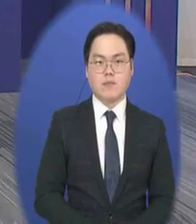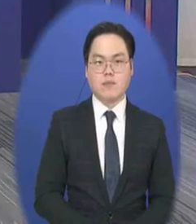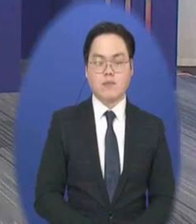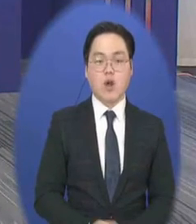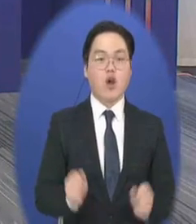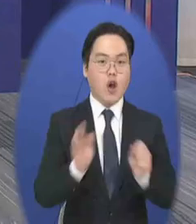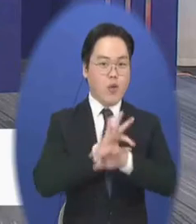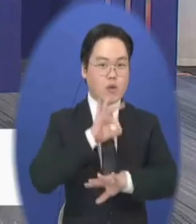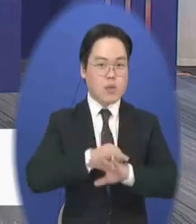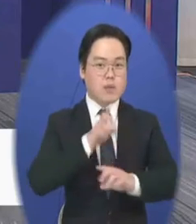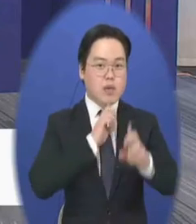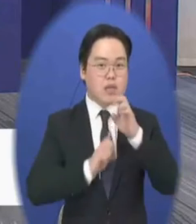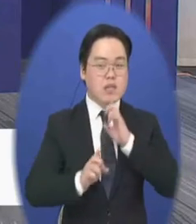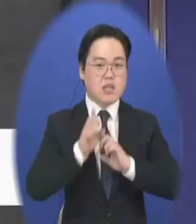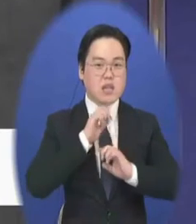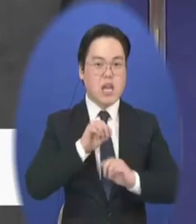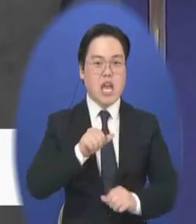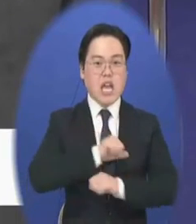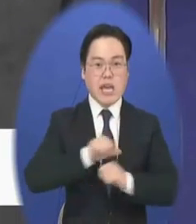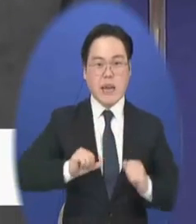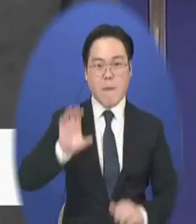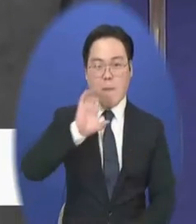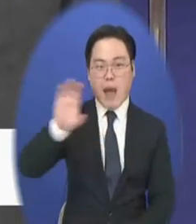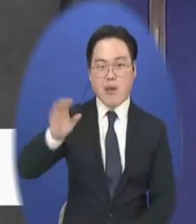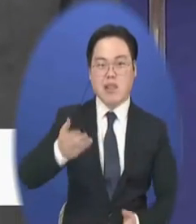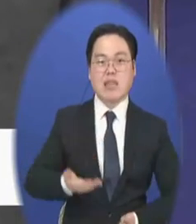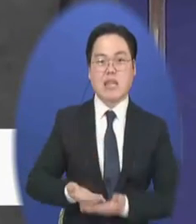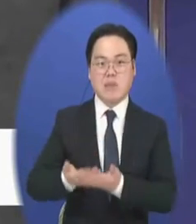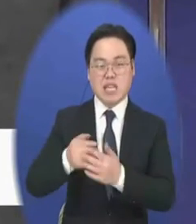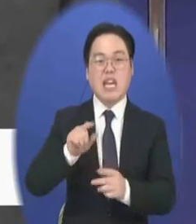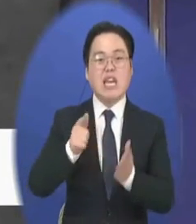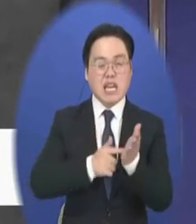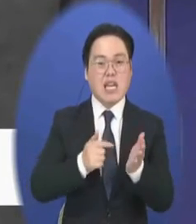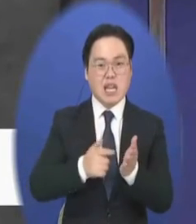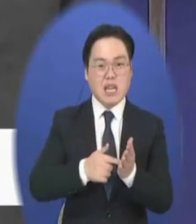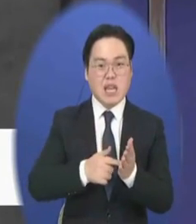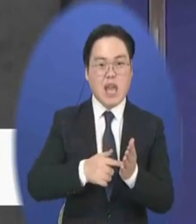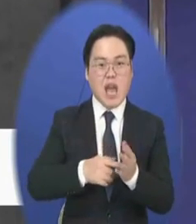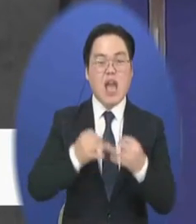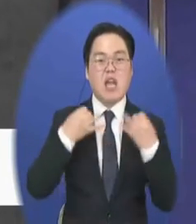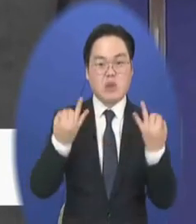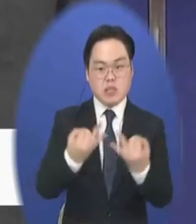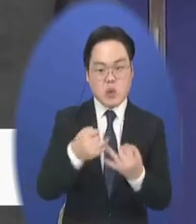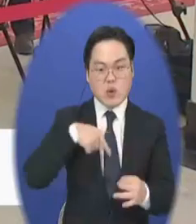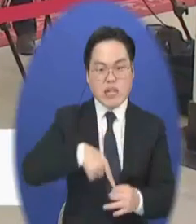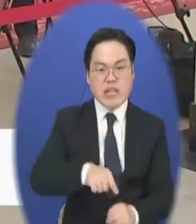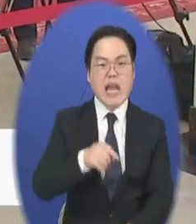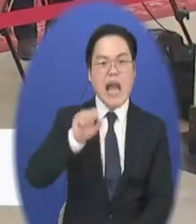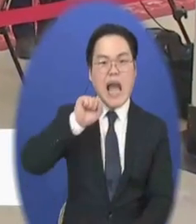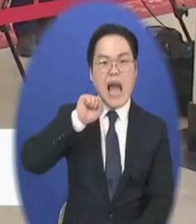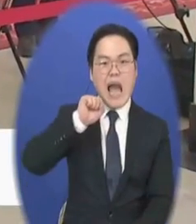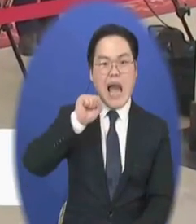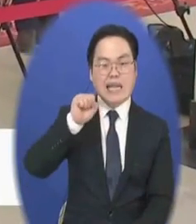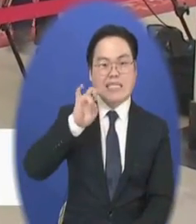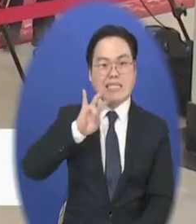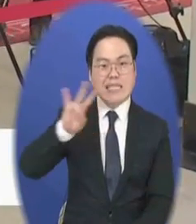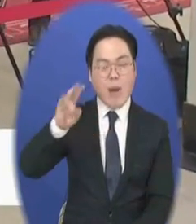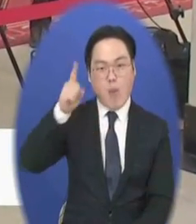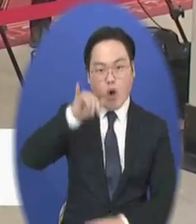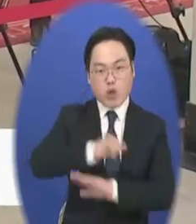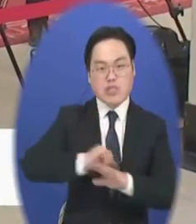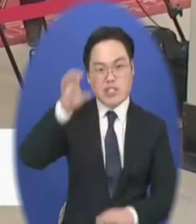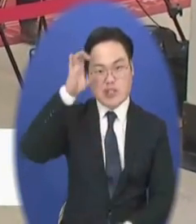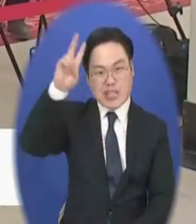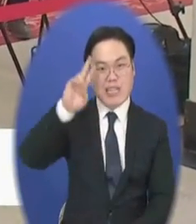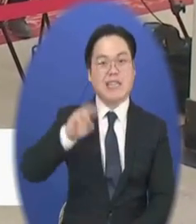Сар дахлын хүнд үед иргэн аж ахуйн нэгжийг дэмжих шаардлагатай гэсэн байр суурийг улсын хуралдах ардчилсан намын бүлэг мөн Монгол улсын ерөнхийлөгч илэрхийлж ирсэн. Монгол